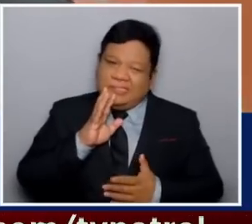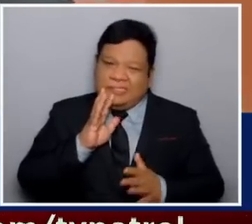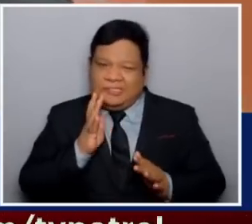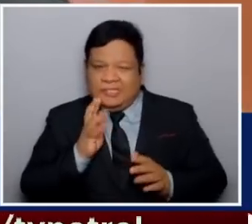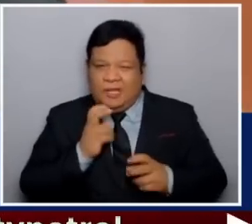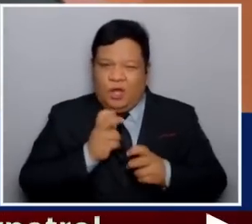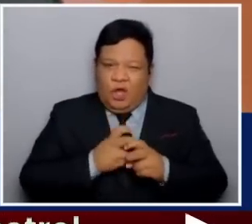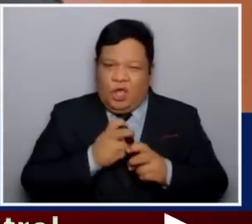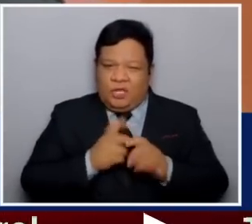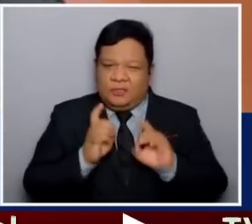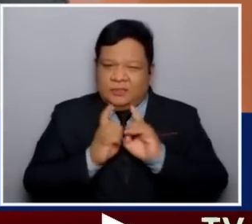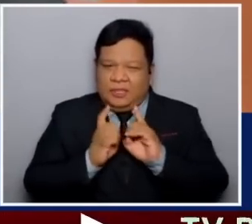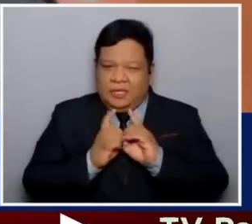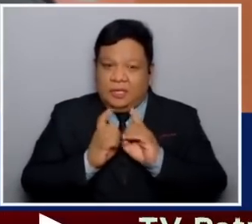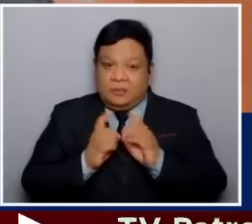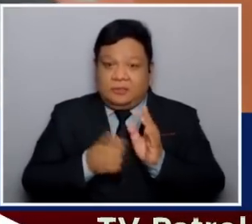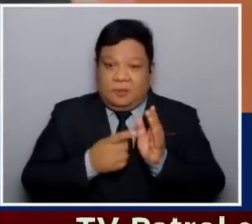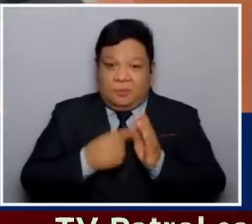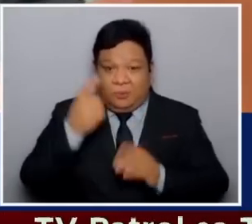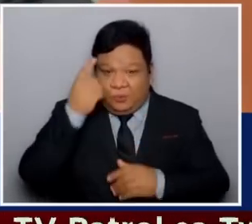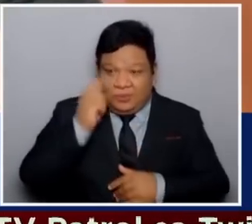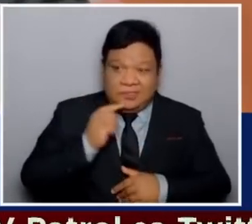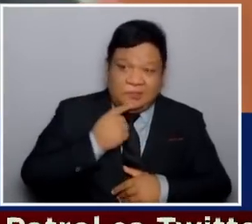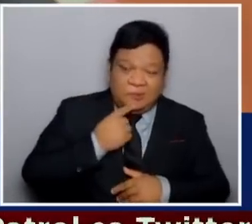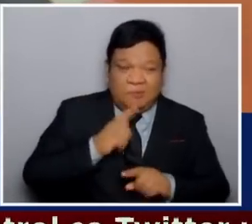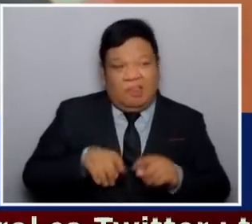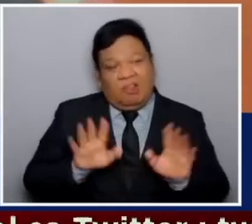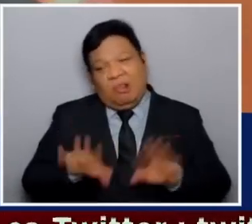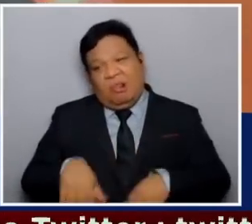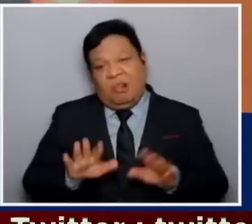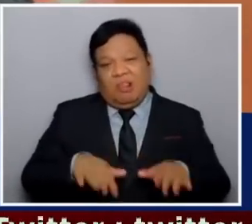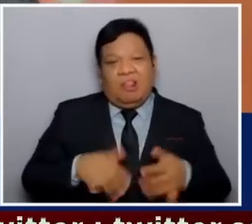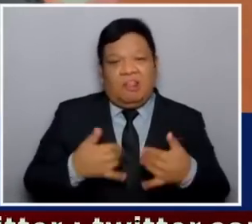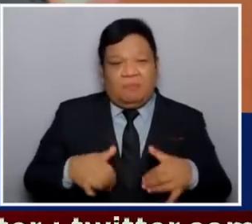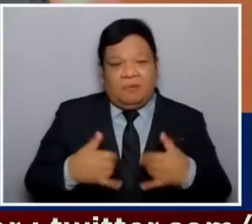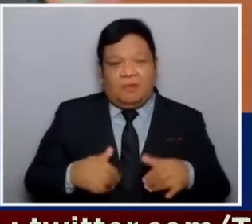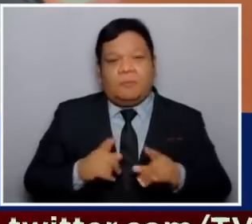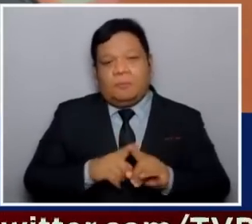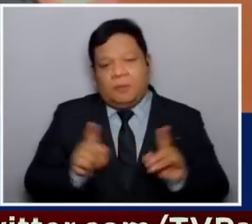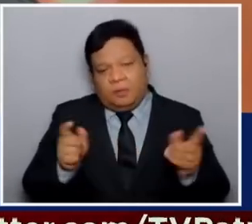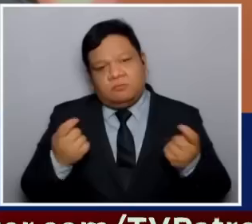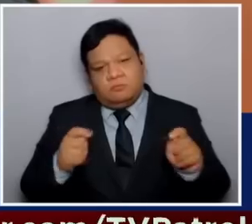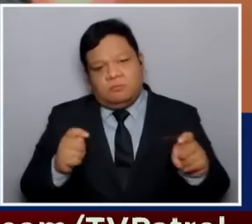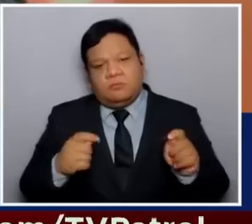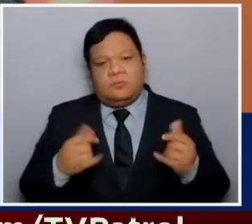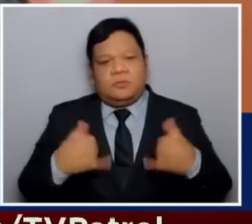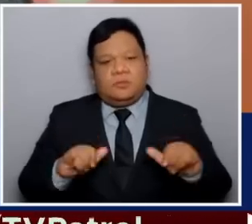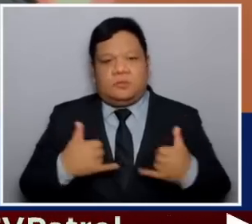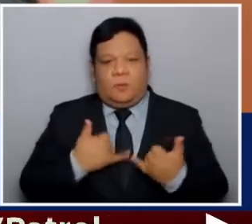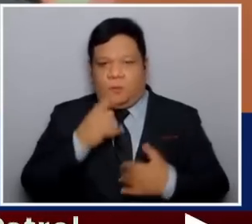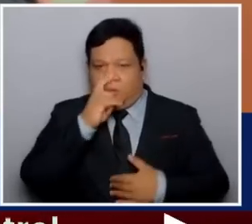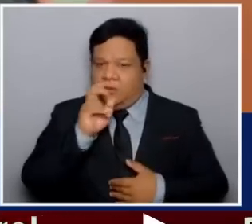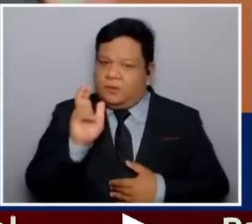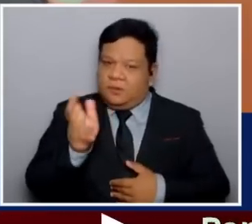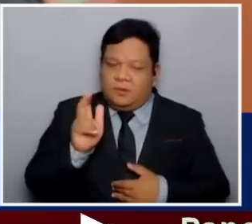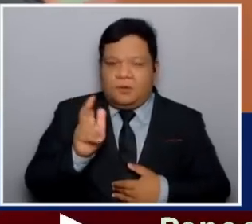Minsan, akala mo serious, tas casual lang pala. Okay. But, you know, of course, I'm in my 30s. I won't lie.